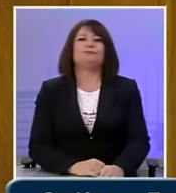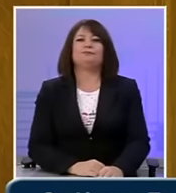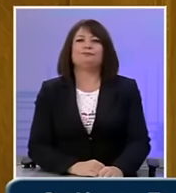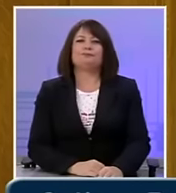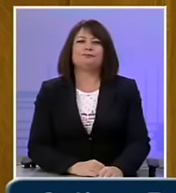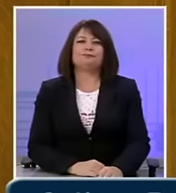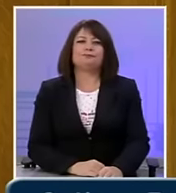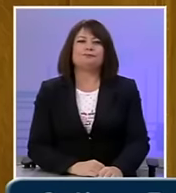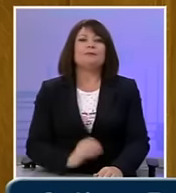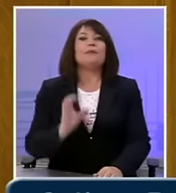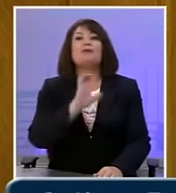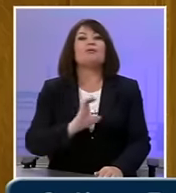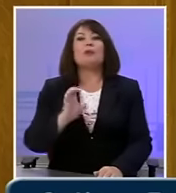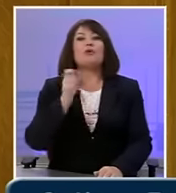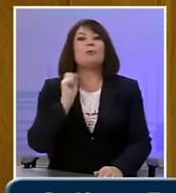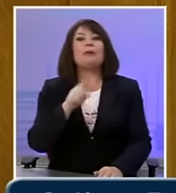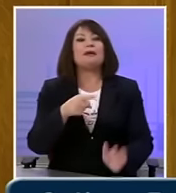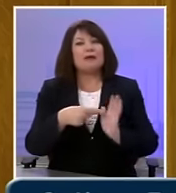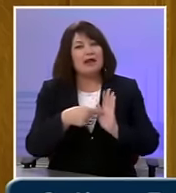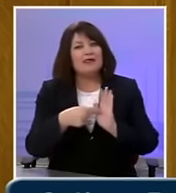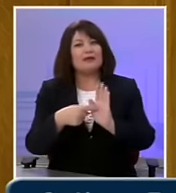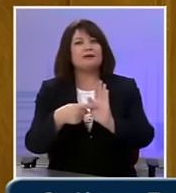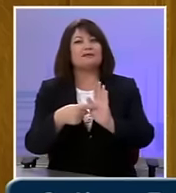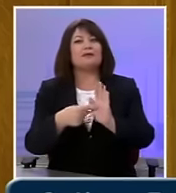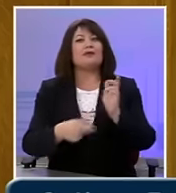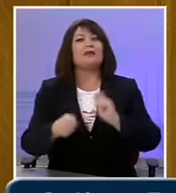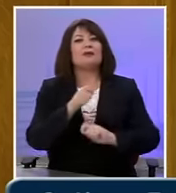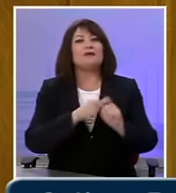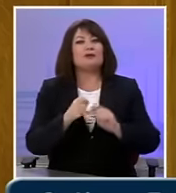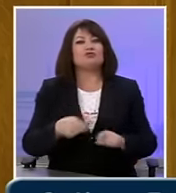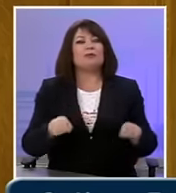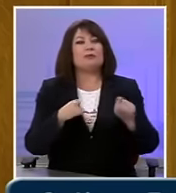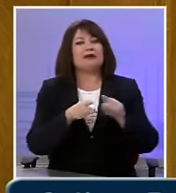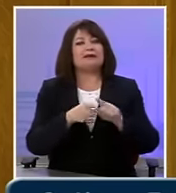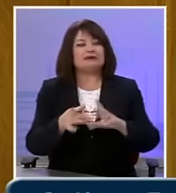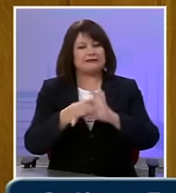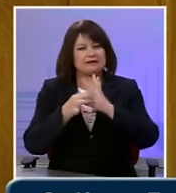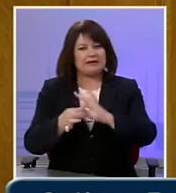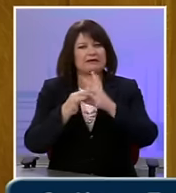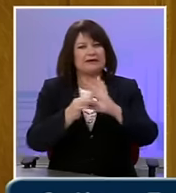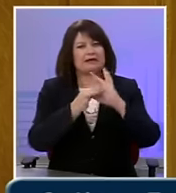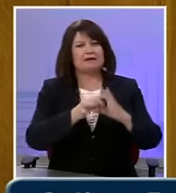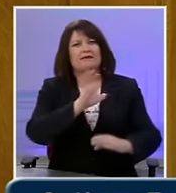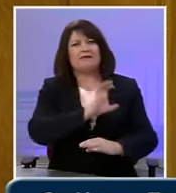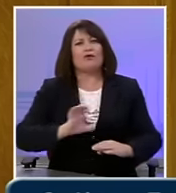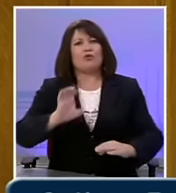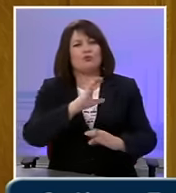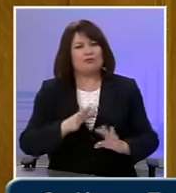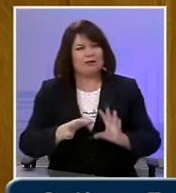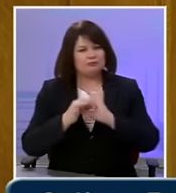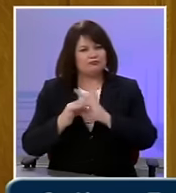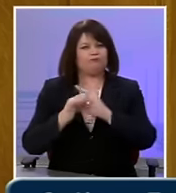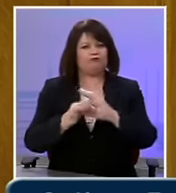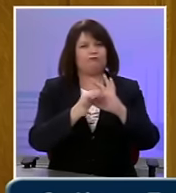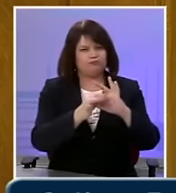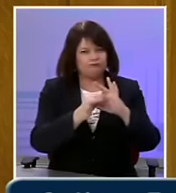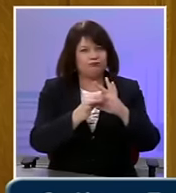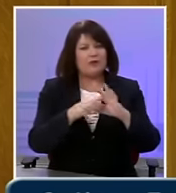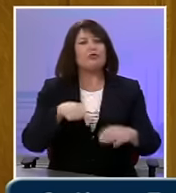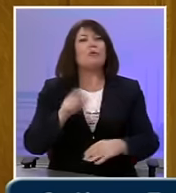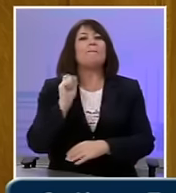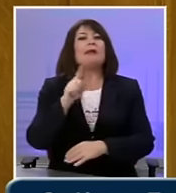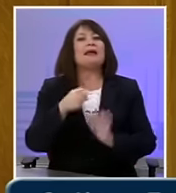Ένα ευρωπαϊκό μήνυμα που θα σφυριλατήσει τις σχέσεις μεταξύ των λαών της Ευρώπης, ένα μήνυμα που θα